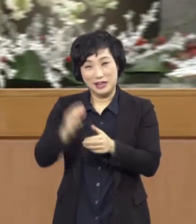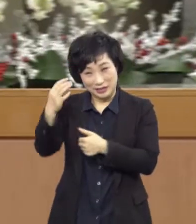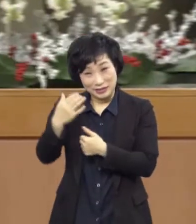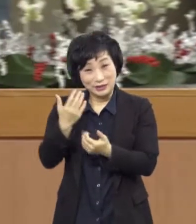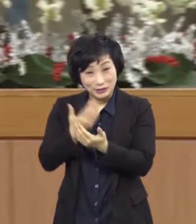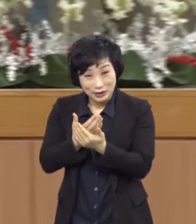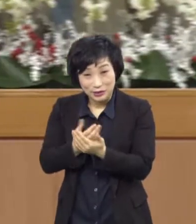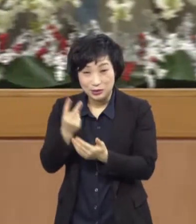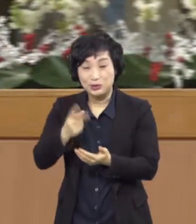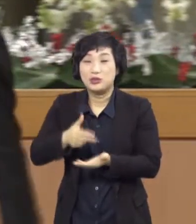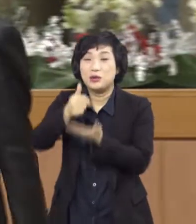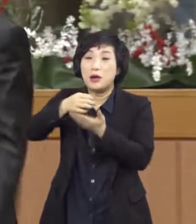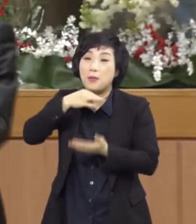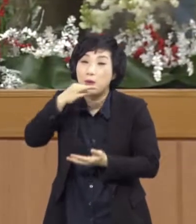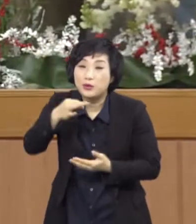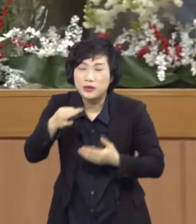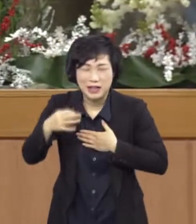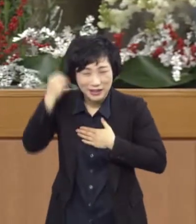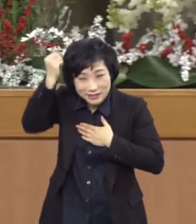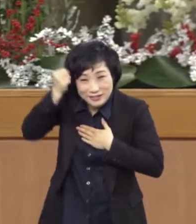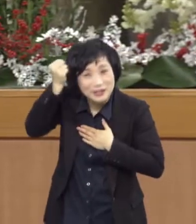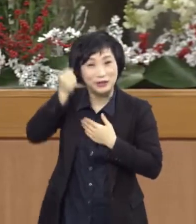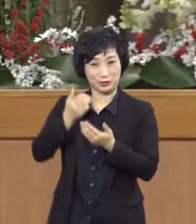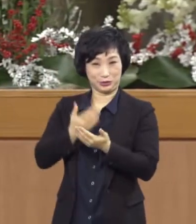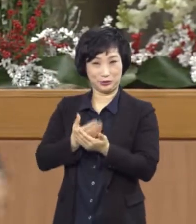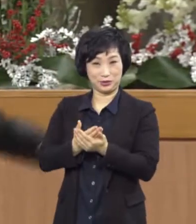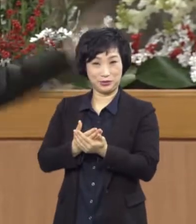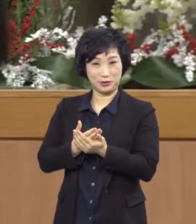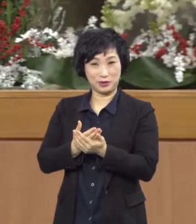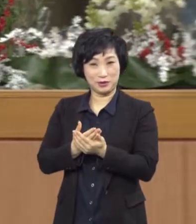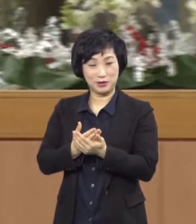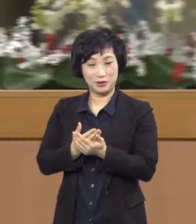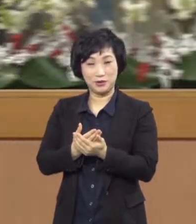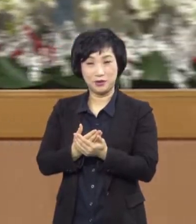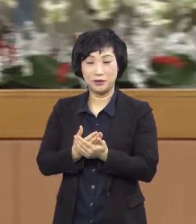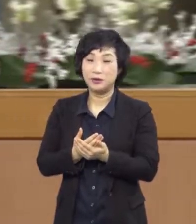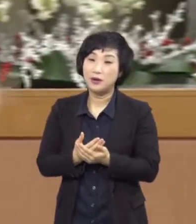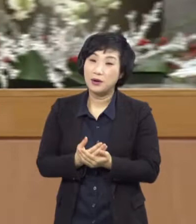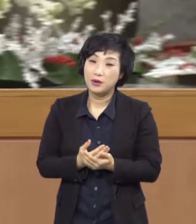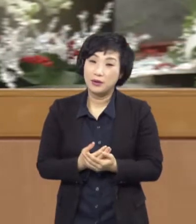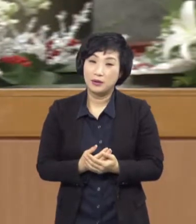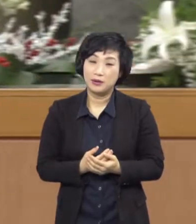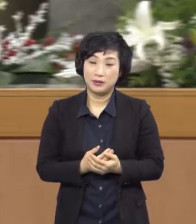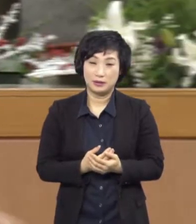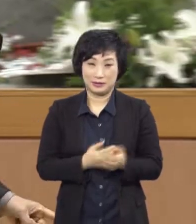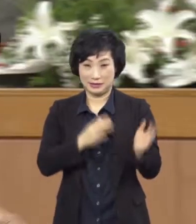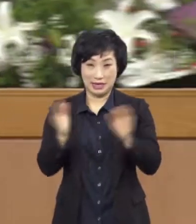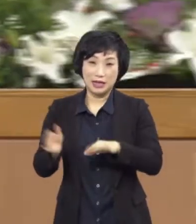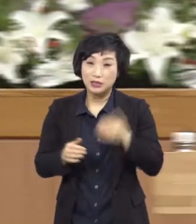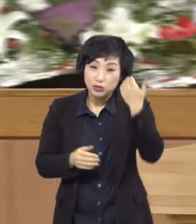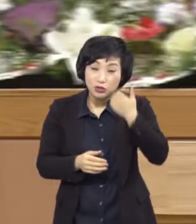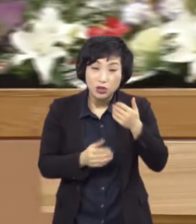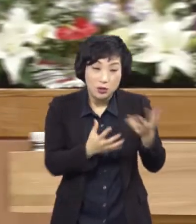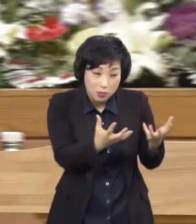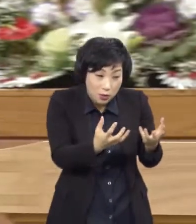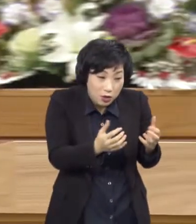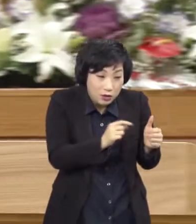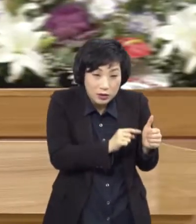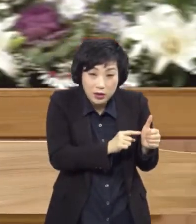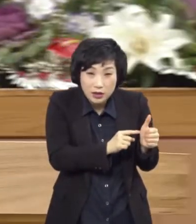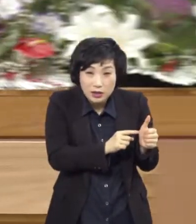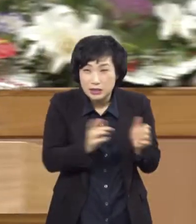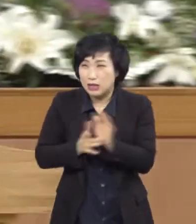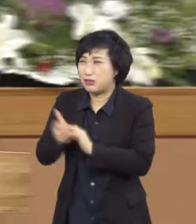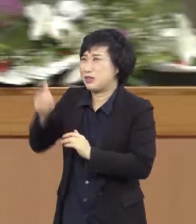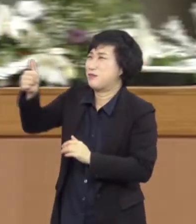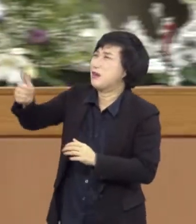그 목소리만이 내게 있기를 원합니다. 어떤 문둥병자가 예수께